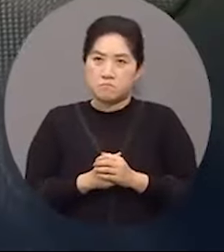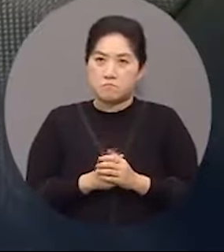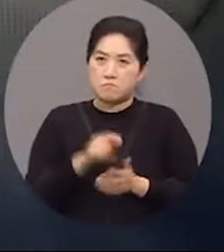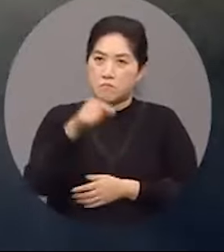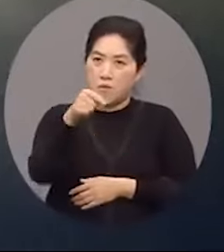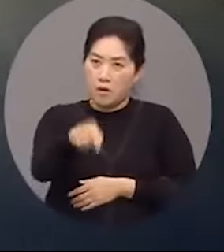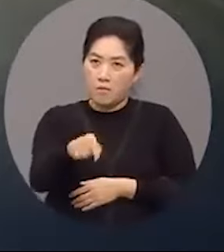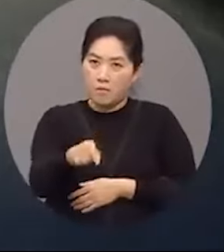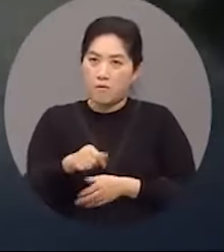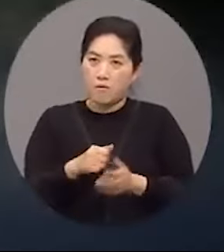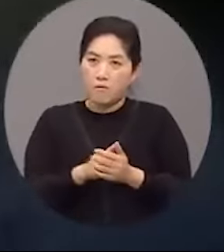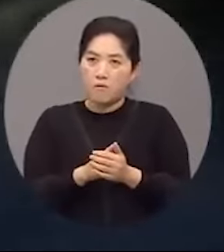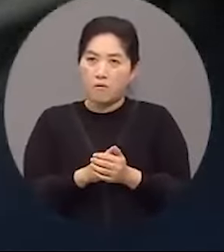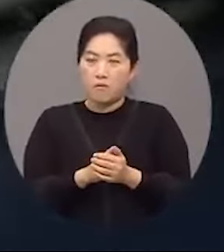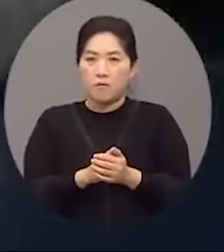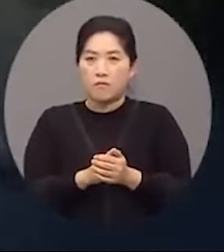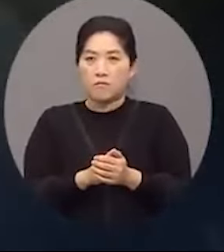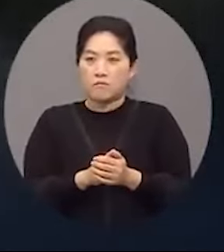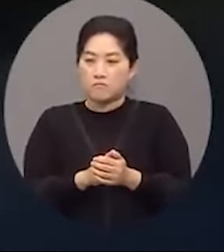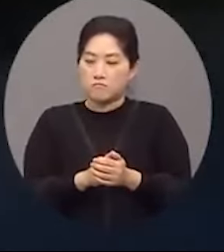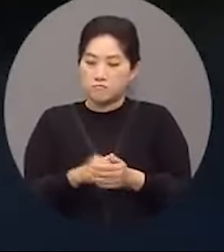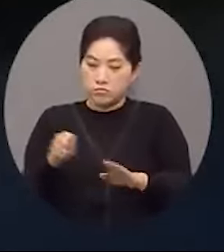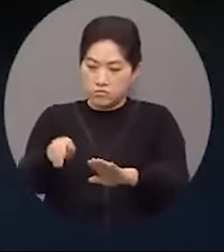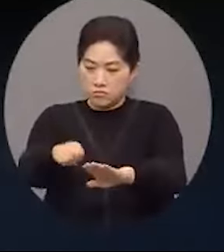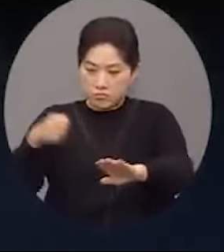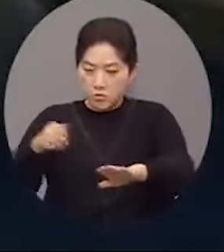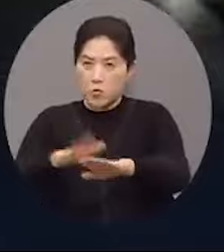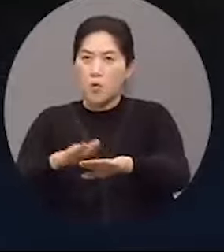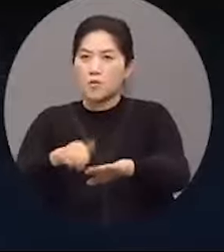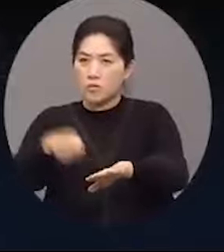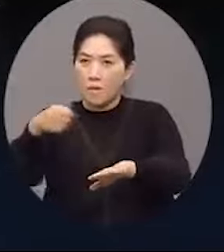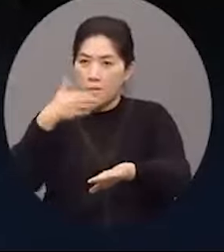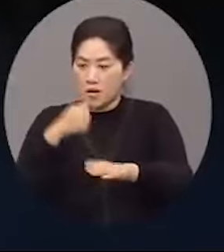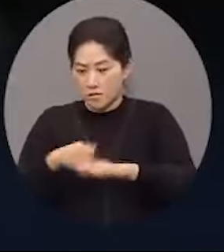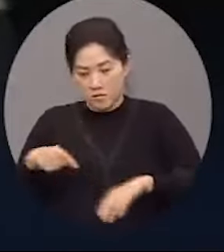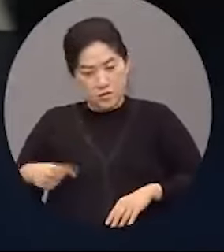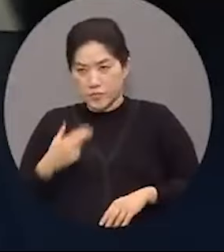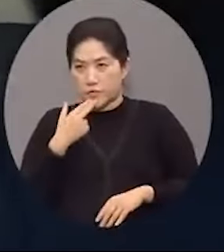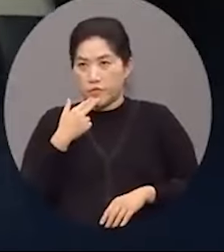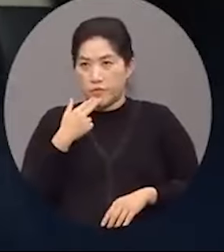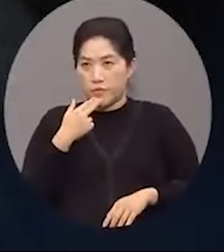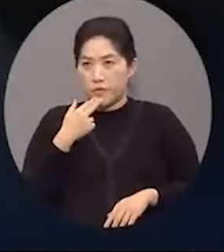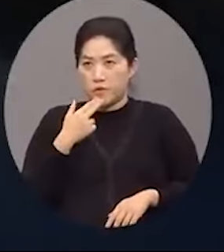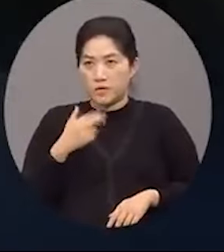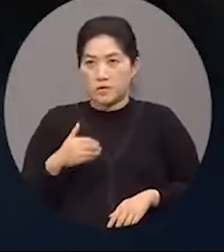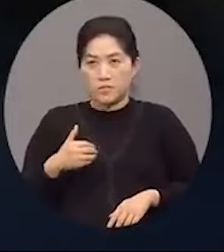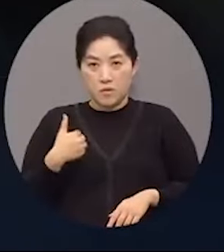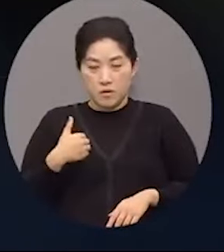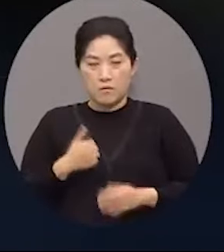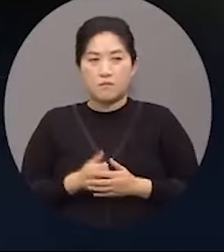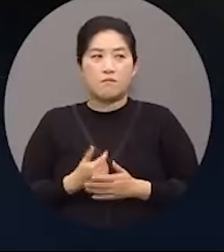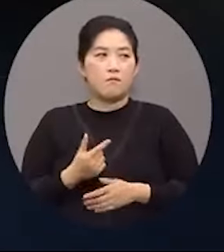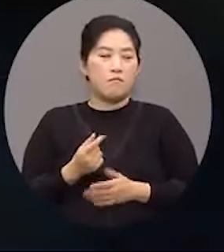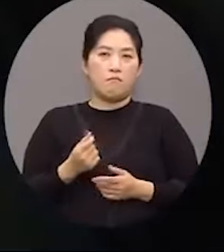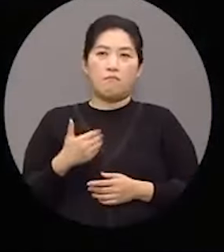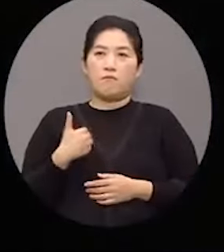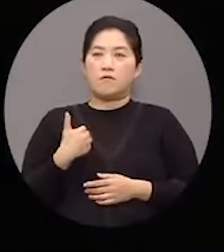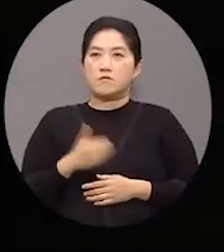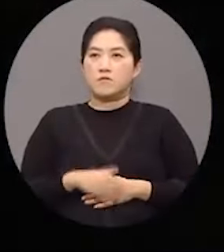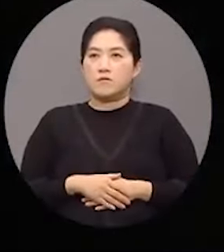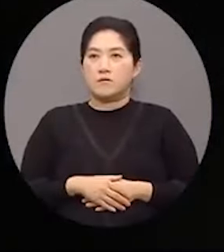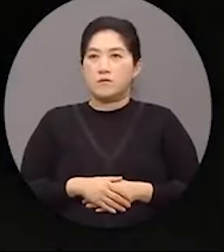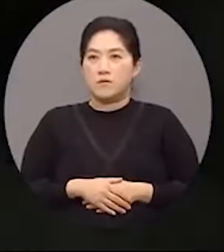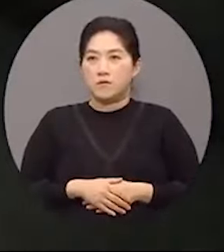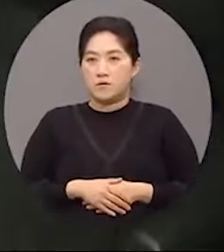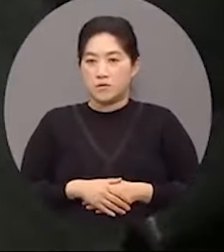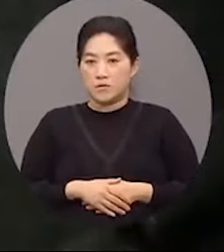글쎄요. 앞좌석과 다르게 수동으로 열 수 있는 레버가 없습니다. 모르셨어요? 네.